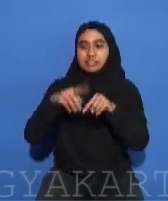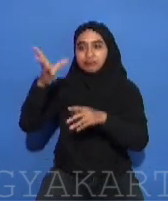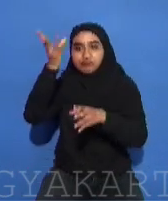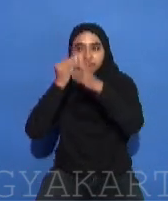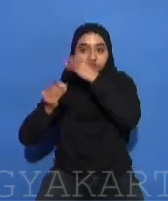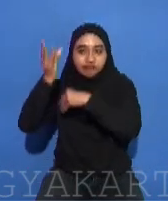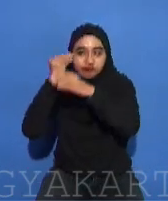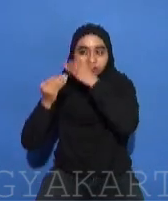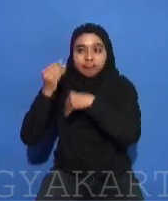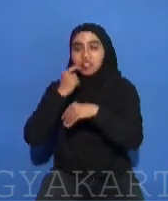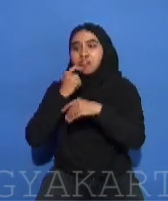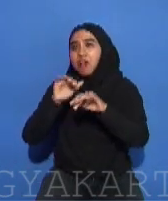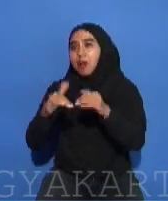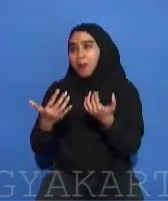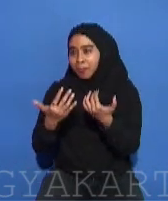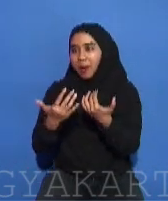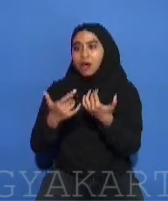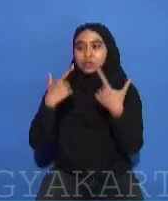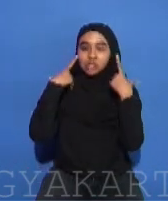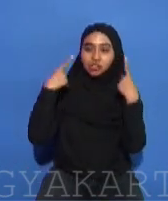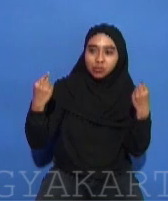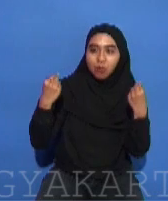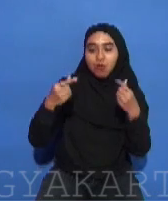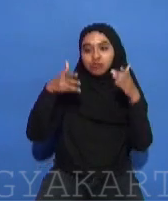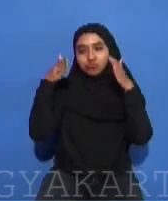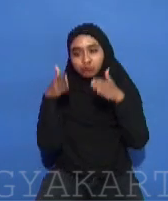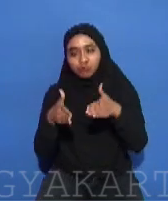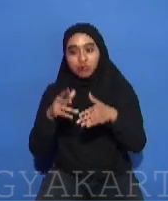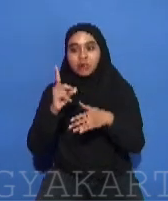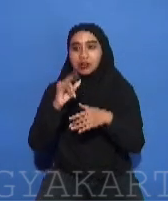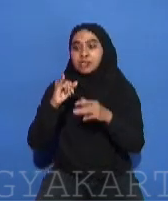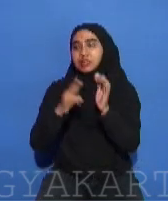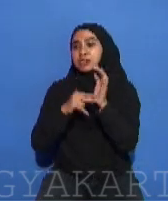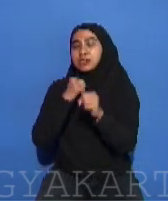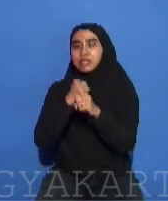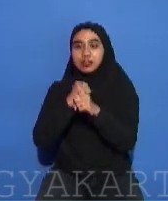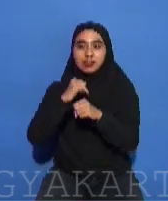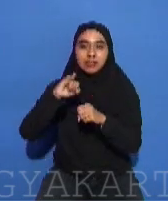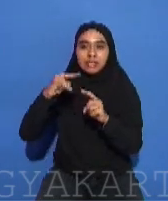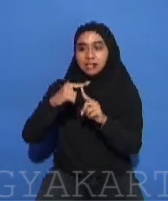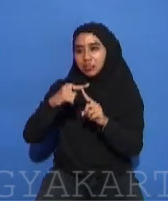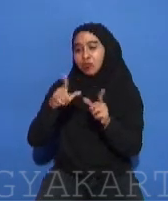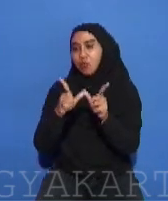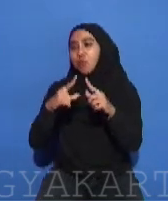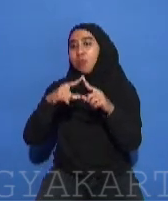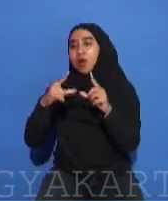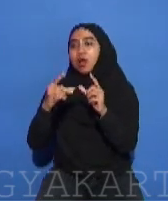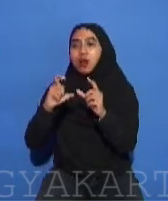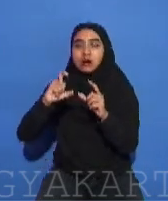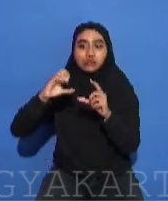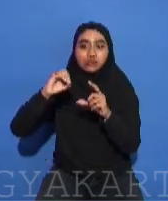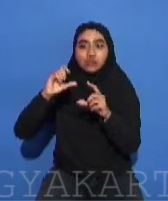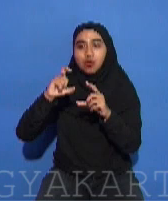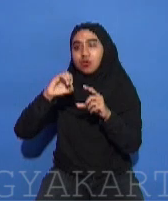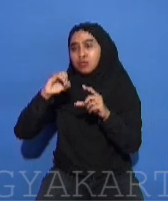kebudayaan Jawi utaminipun ringgit wajucal kaping kalihipun menika meningkatkan karakter